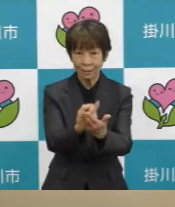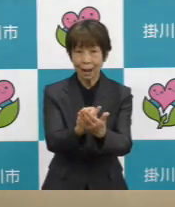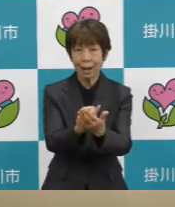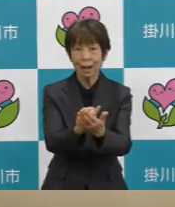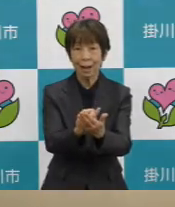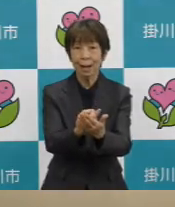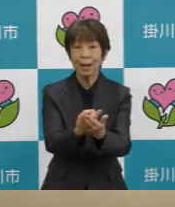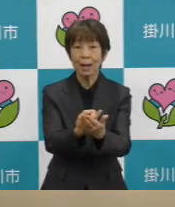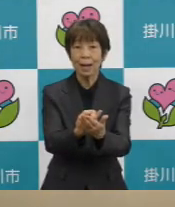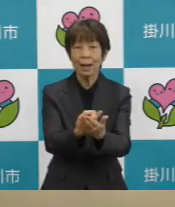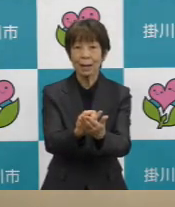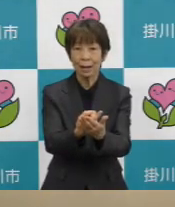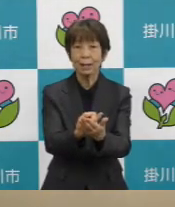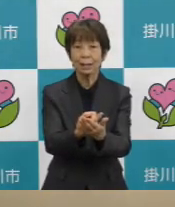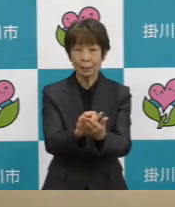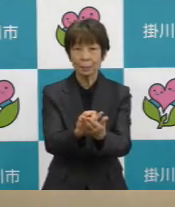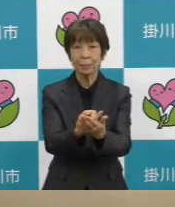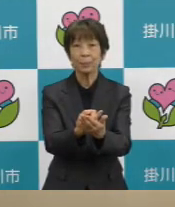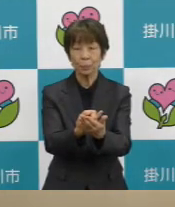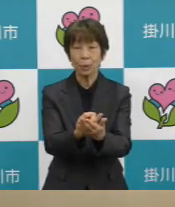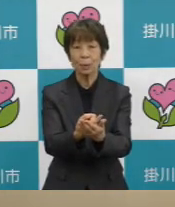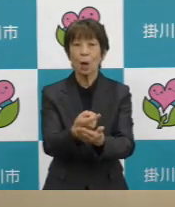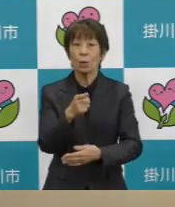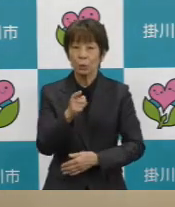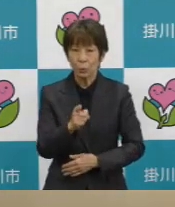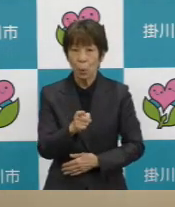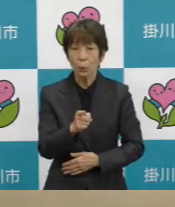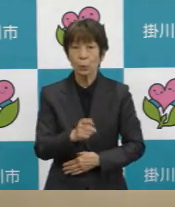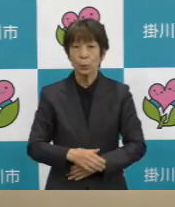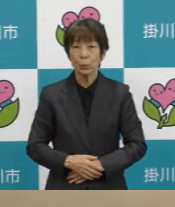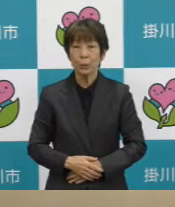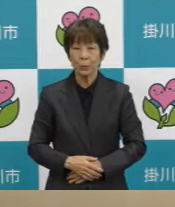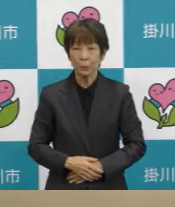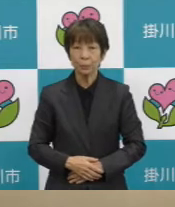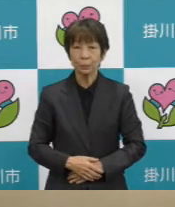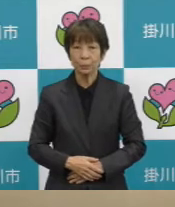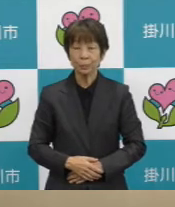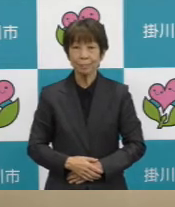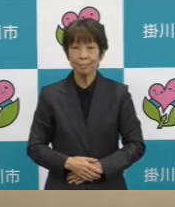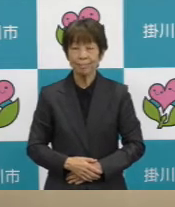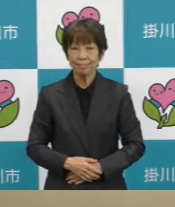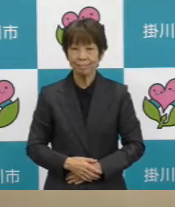してもらう、参加する、まあ、そういう、まあ、